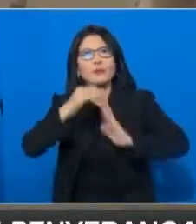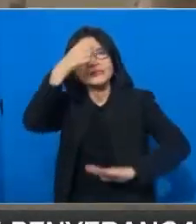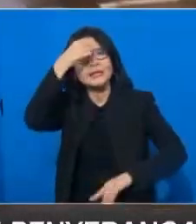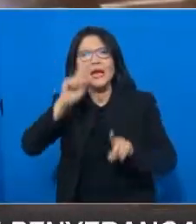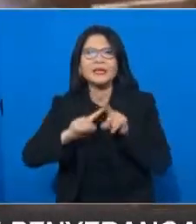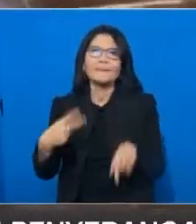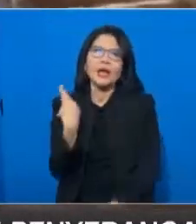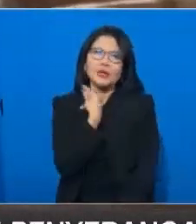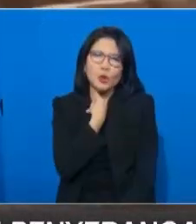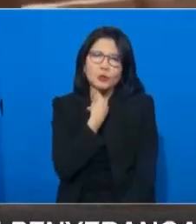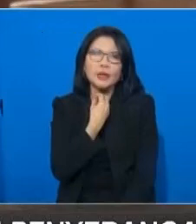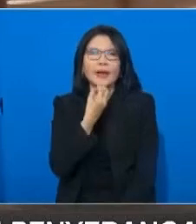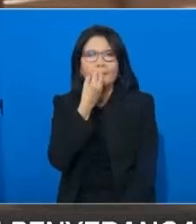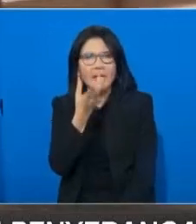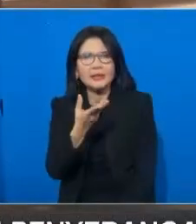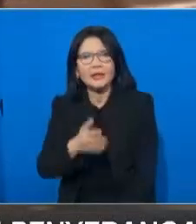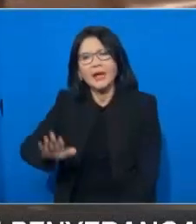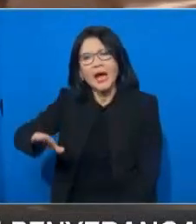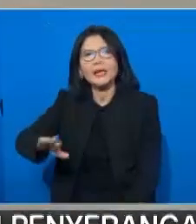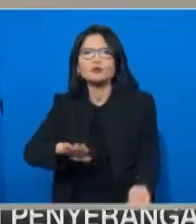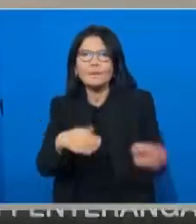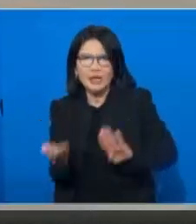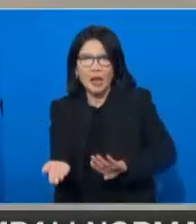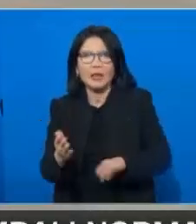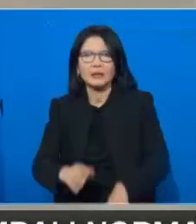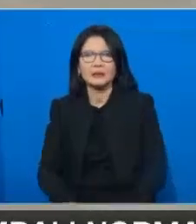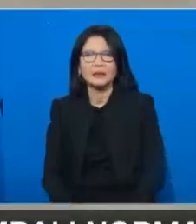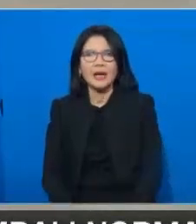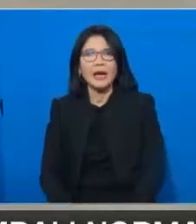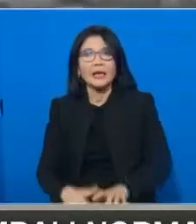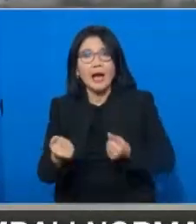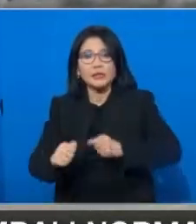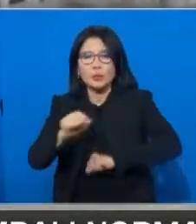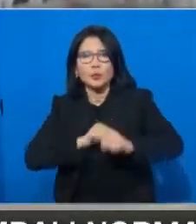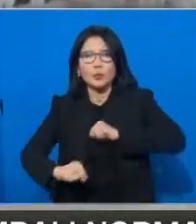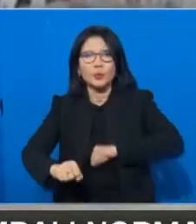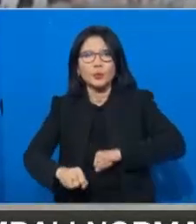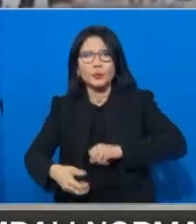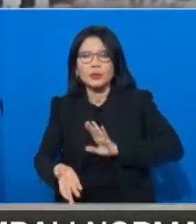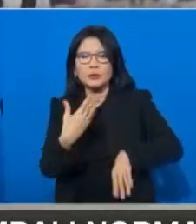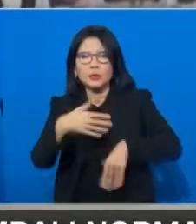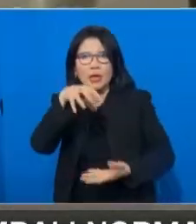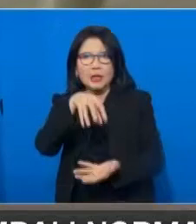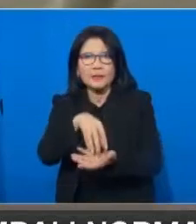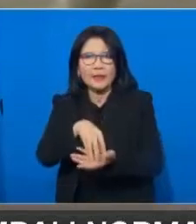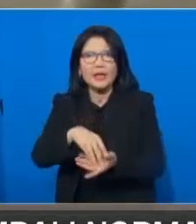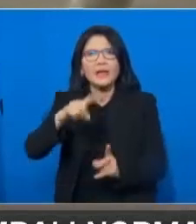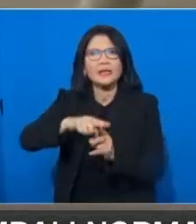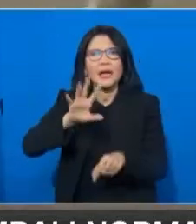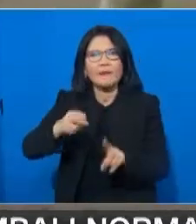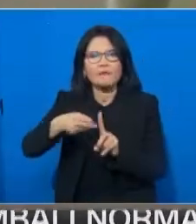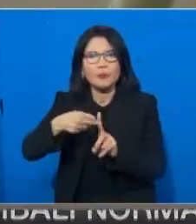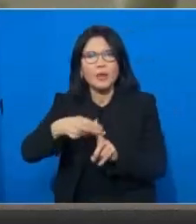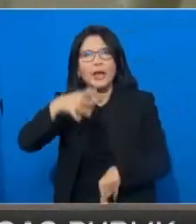dokter menyatakan korban telah meninggal. Dari hasil olah tempat kejadian perkara pada Senin siang 5 Februari, Kepala Seksi